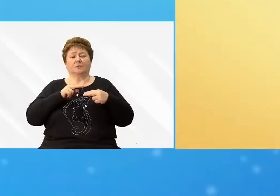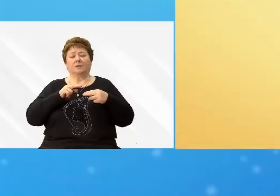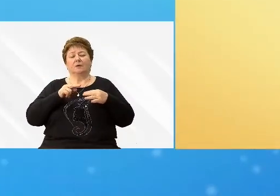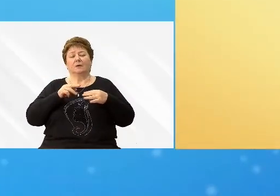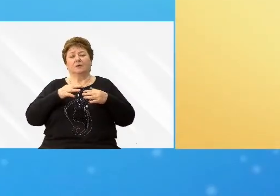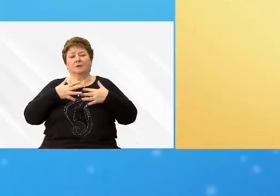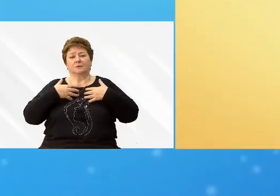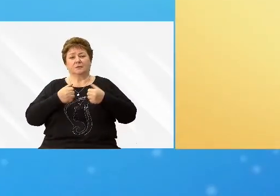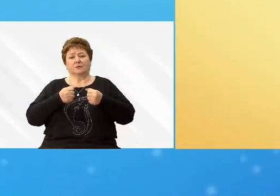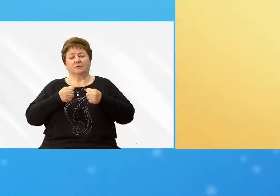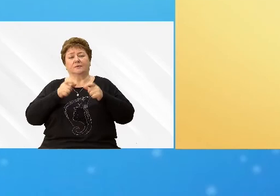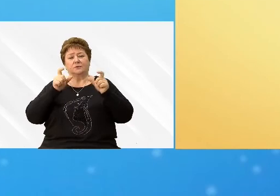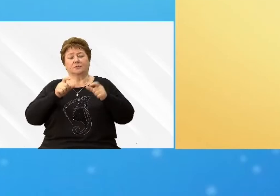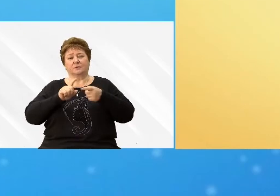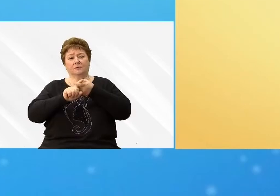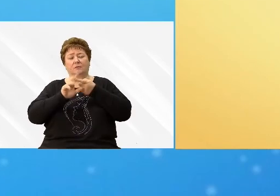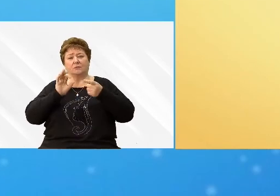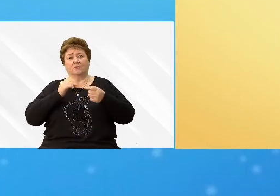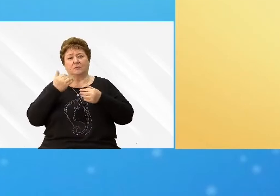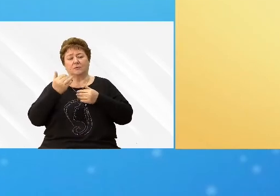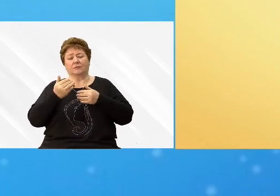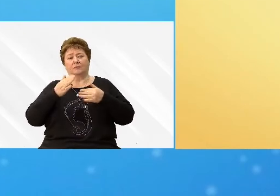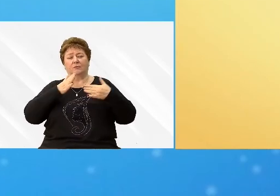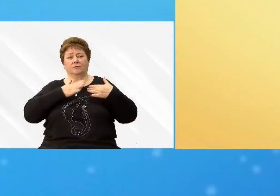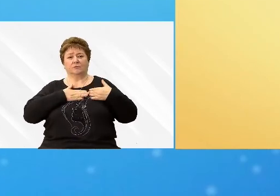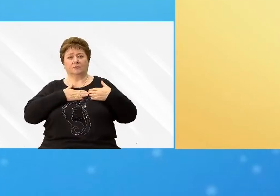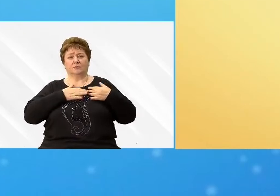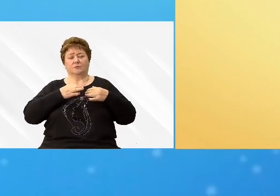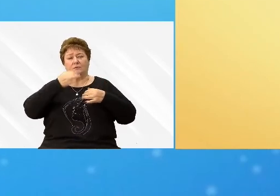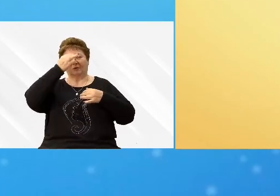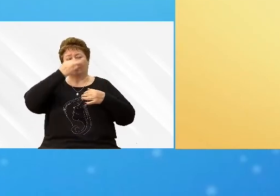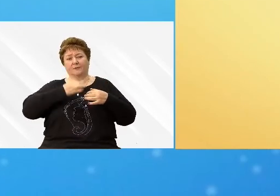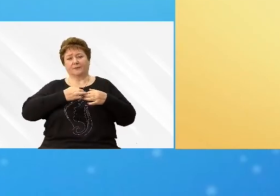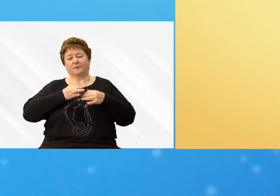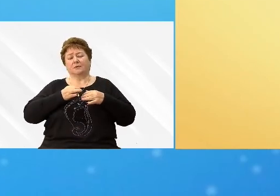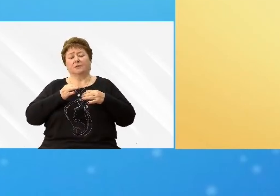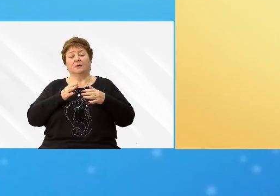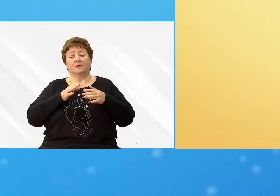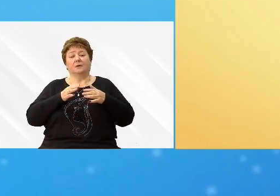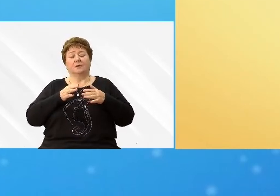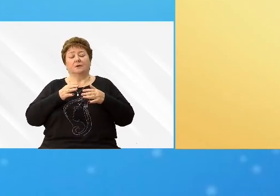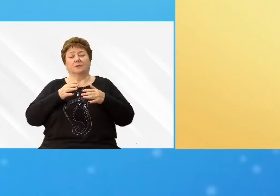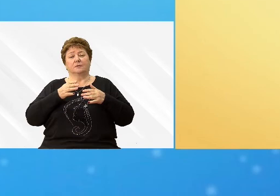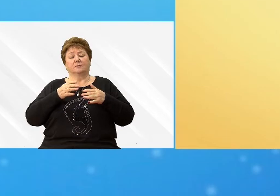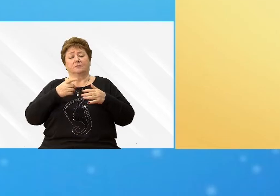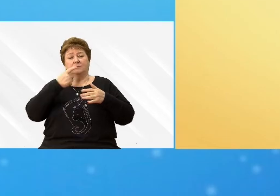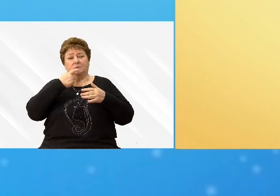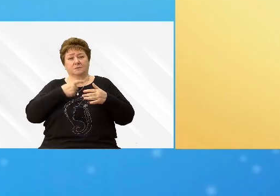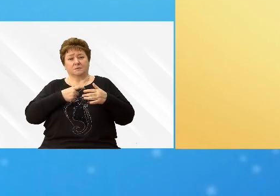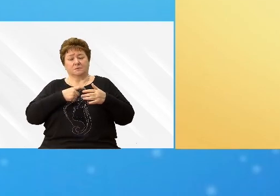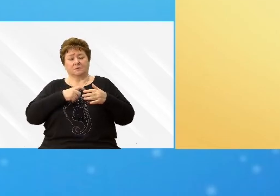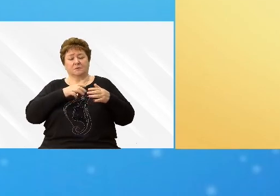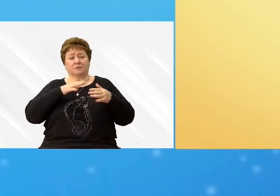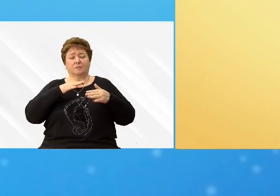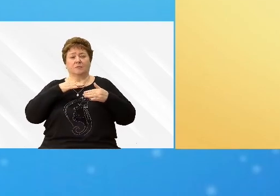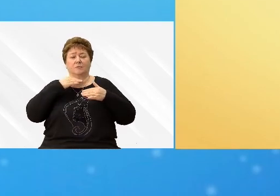здоровья человека зависит от его душевного равновесия его умение владеть собой строить